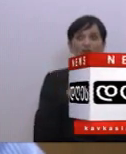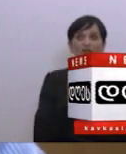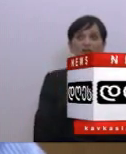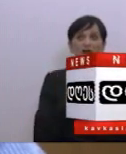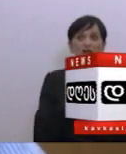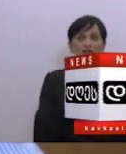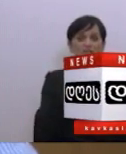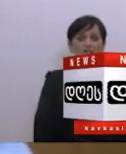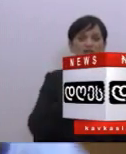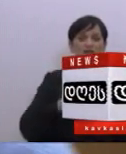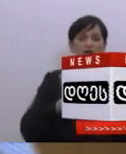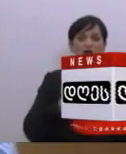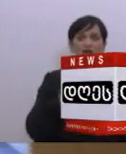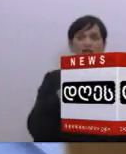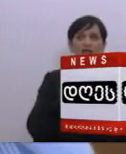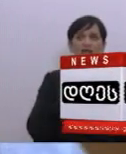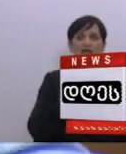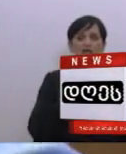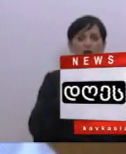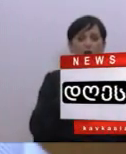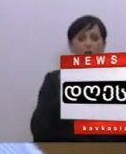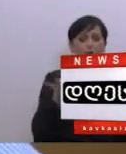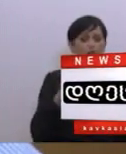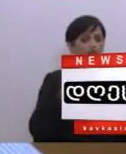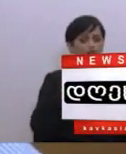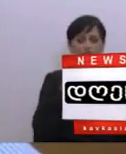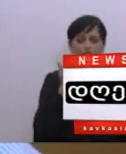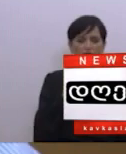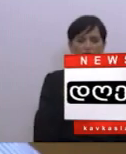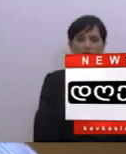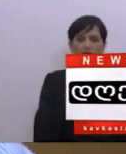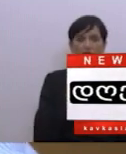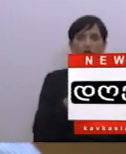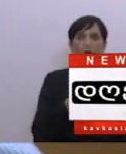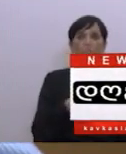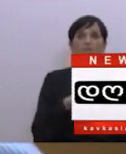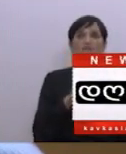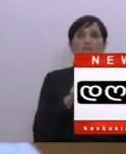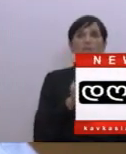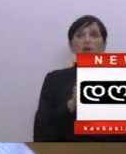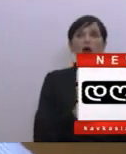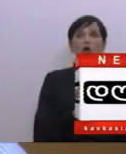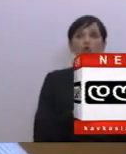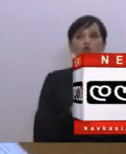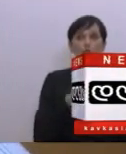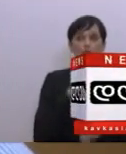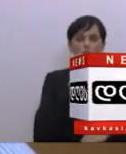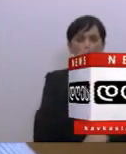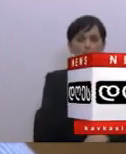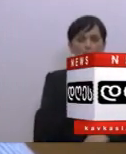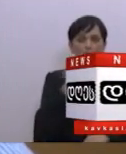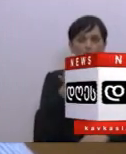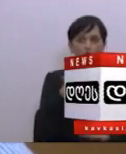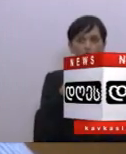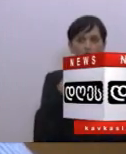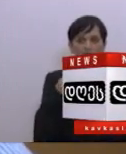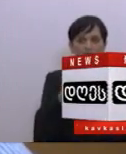sedi ganz hadebaro, gamos adzebeli, art, sara periariso, ta amit pacta privat, asuhi gaitsit